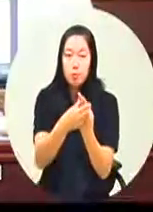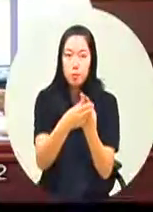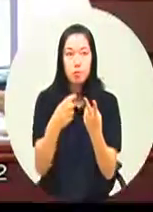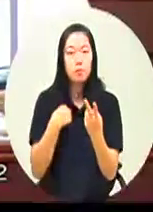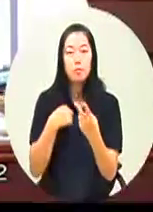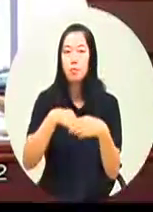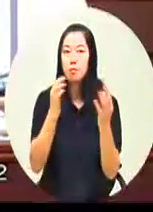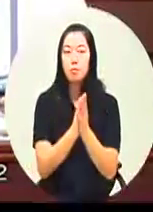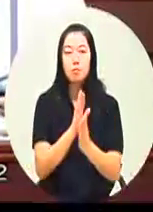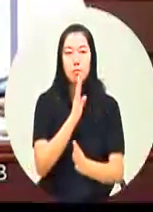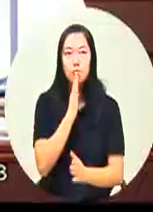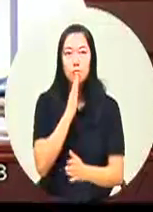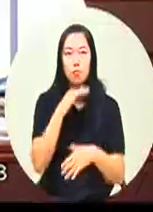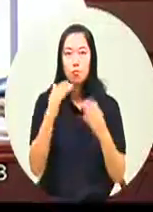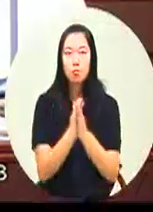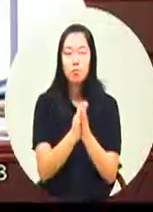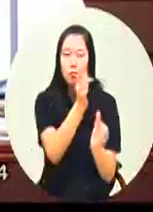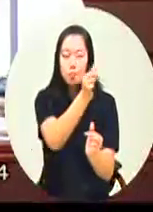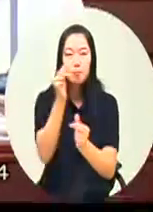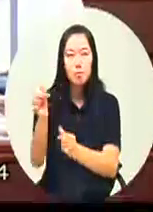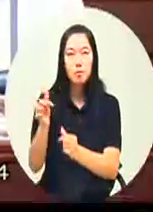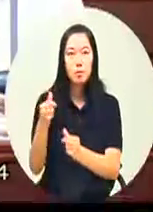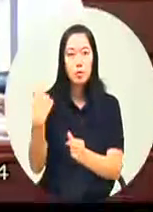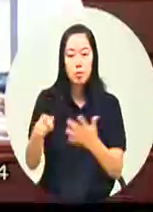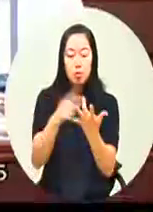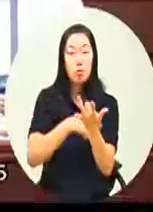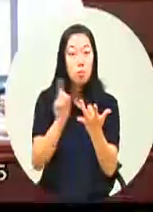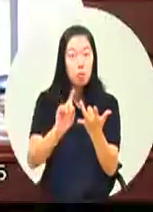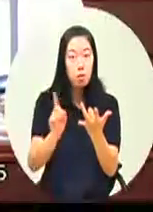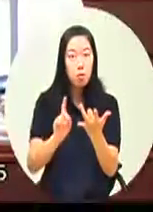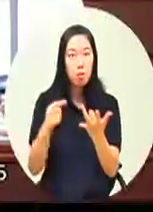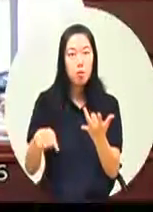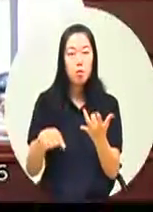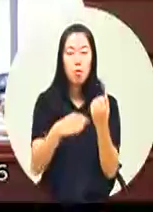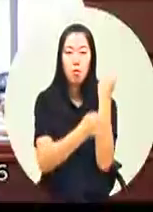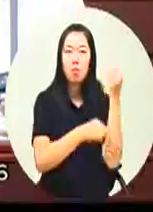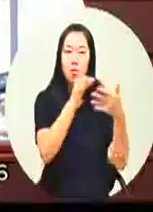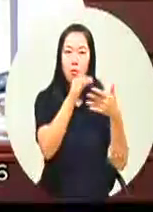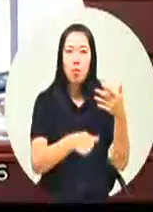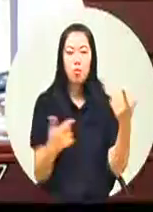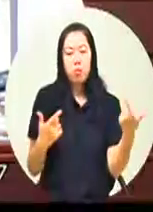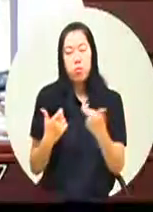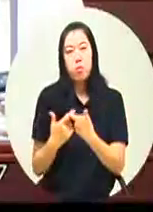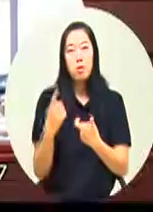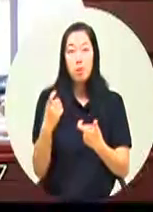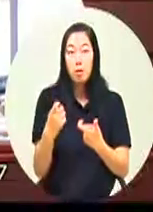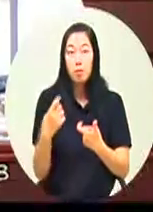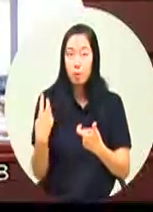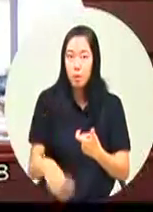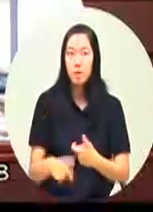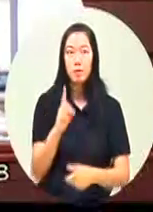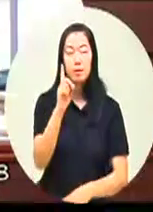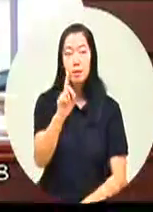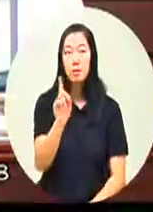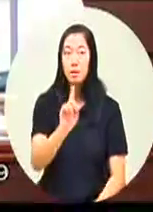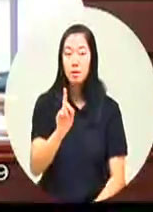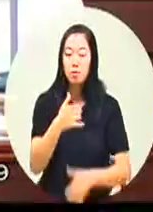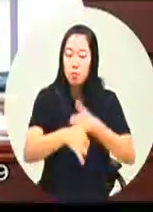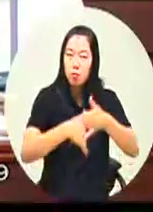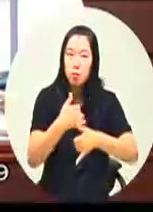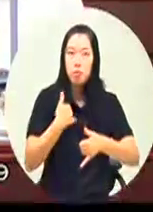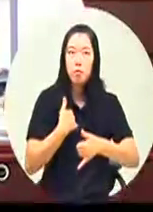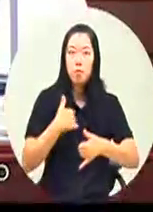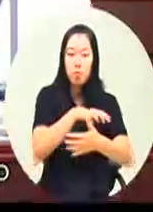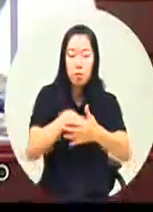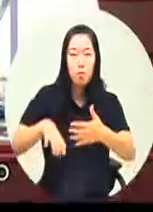是已经具备了。现在还没有具备是可能法规上面没有办法配合，还有一个就是我们生活在城市里